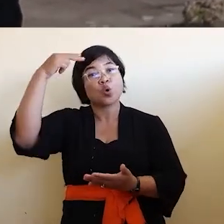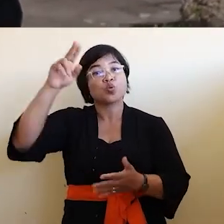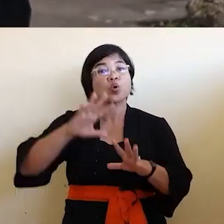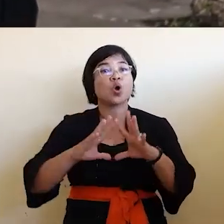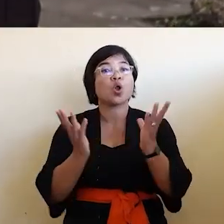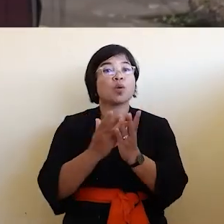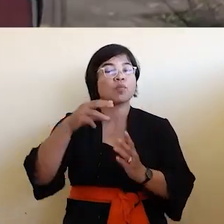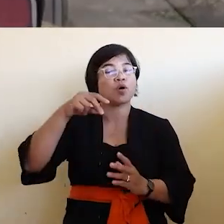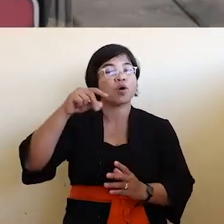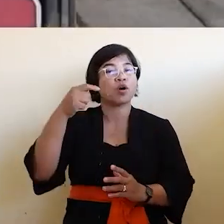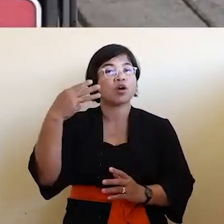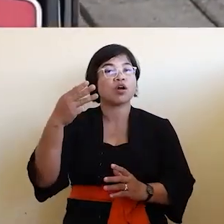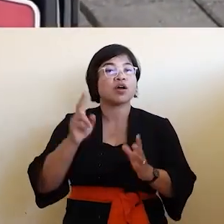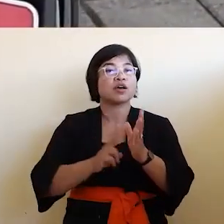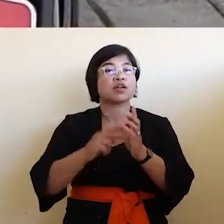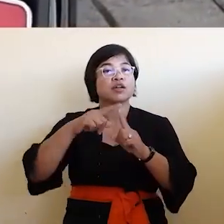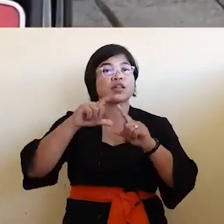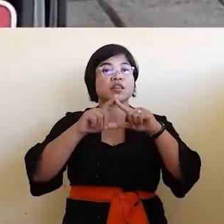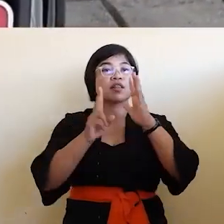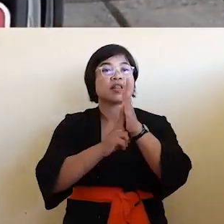bagi kelompok rentan.